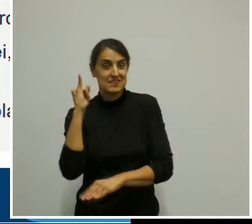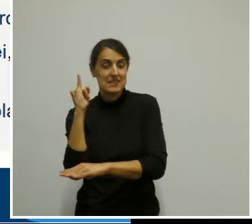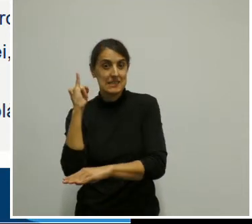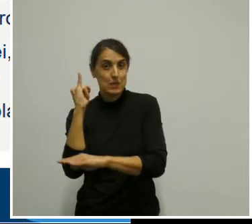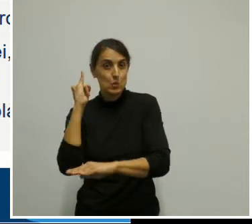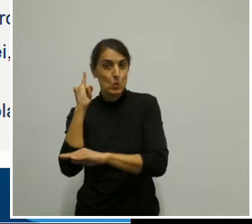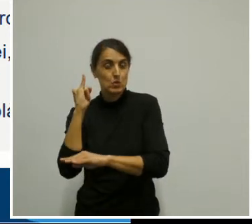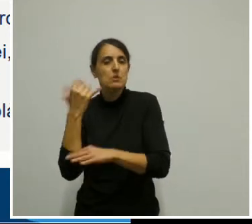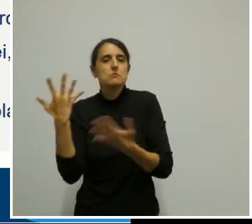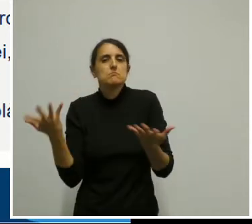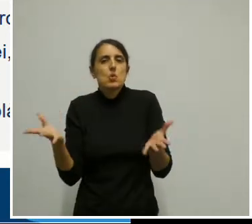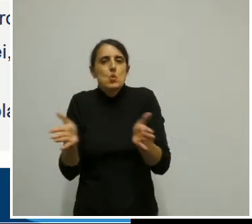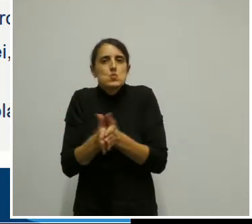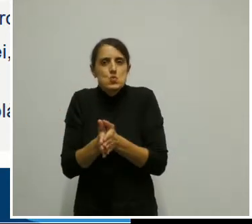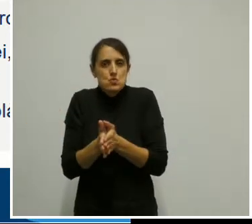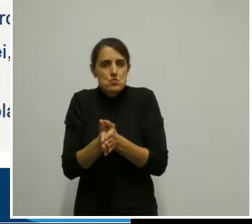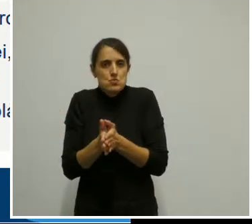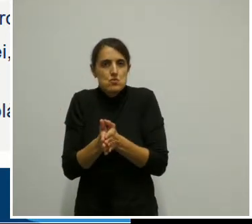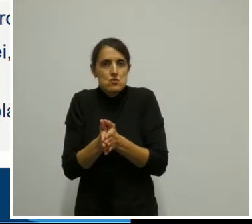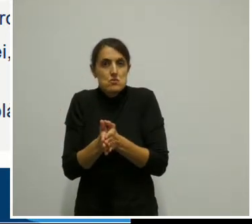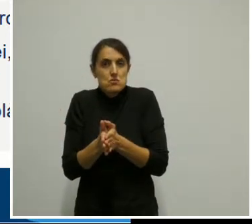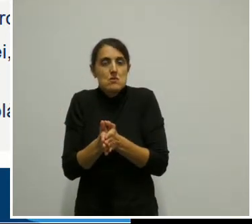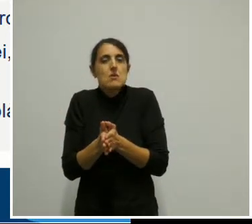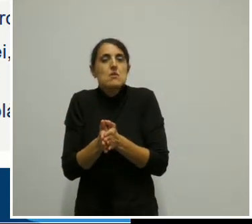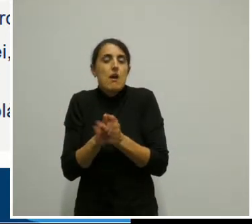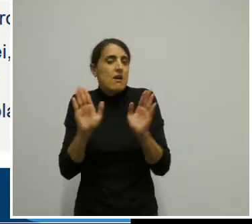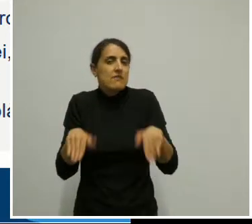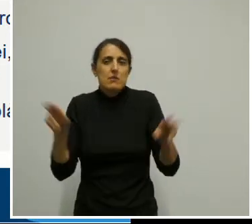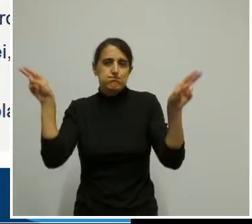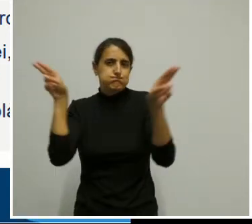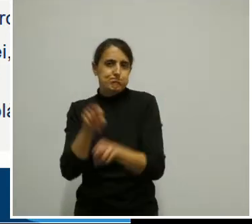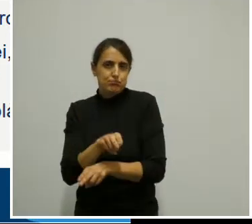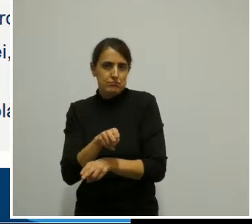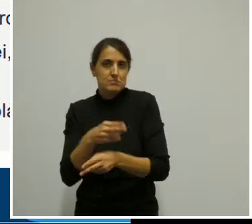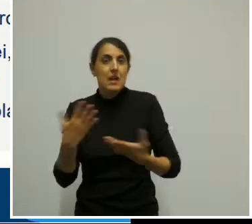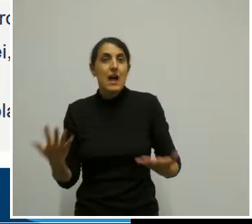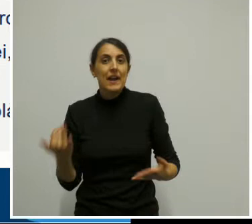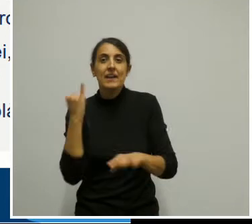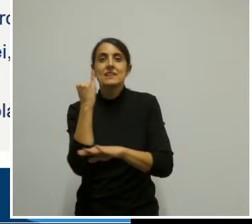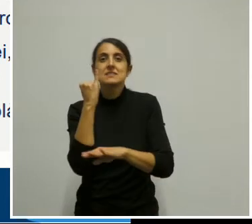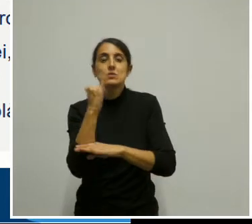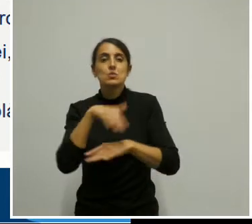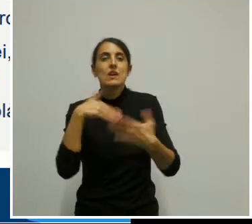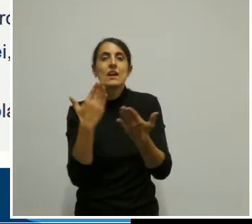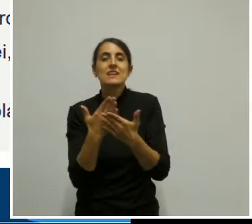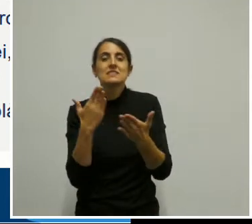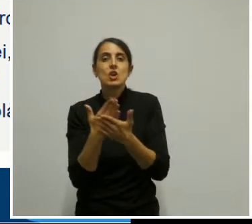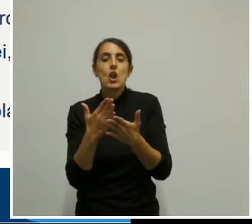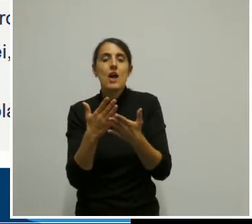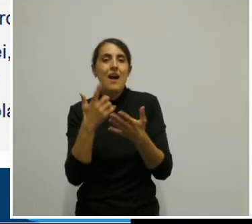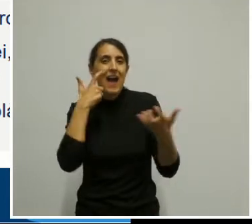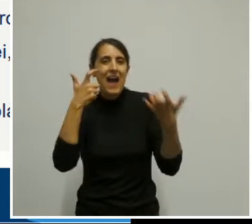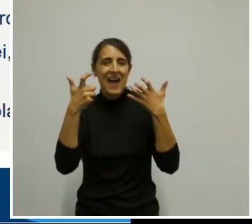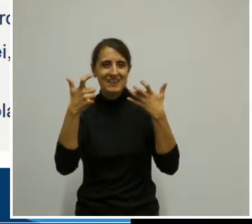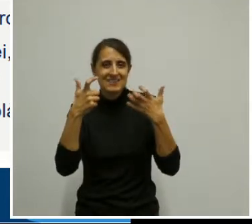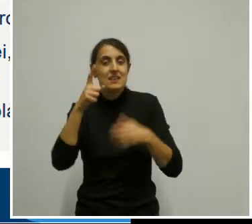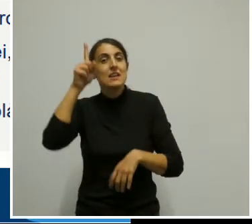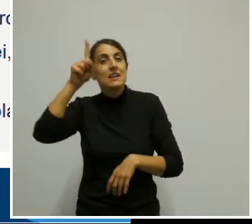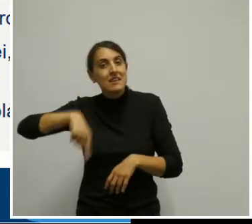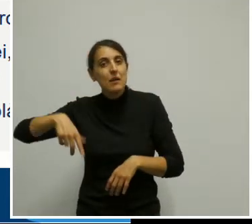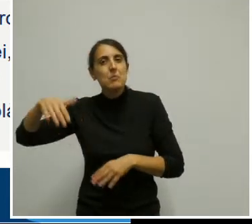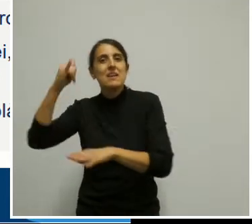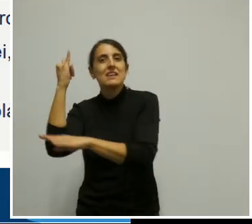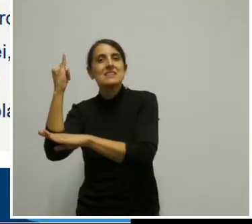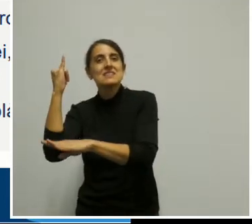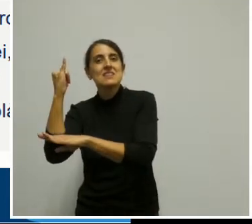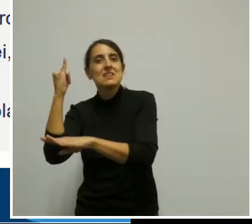es va fusionar i va acabar tancant. I ara està l'Institut Escola Arts. I l'Institut Josep Comas i Solà a Sant Andreu